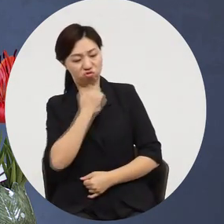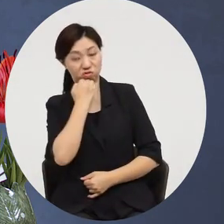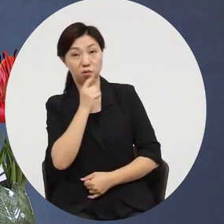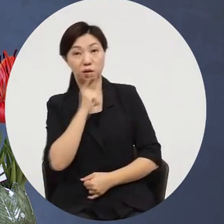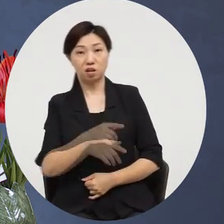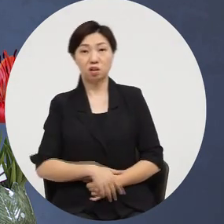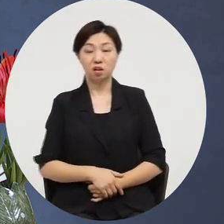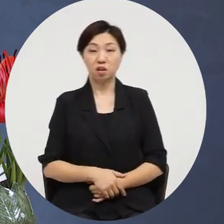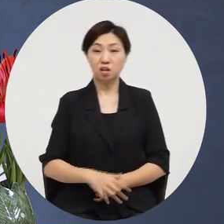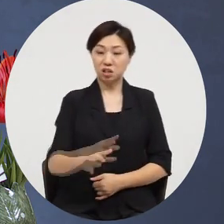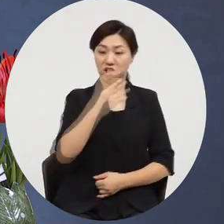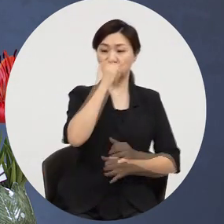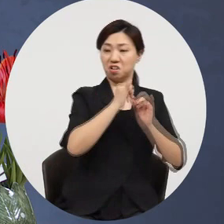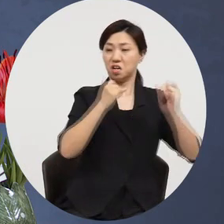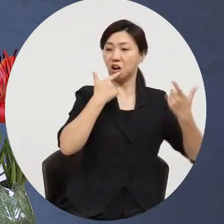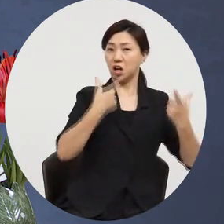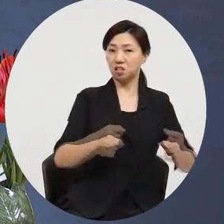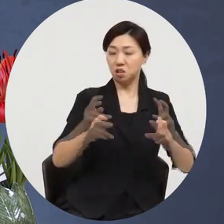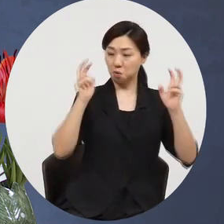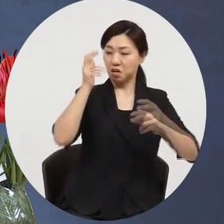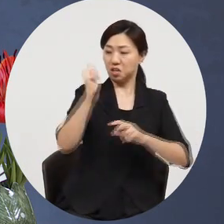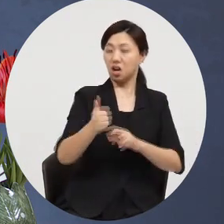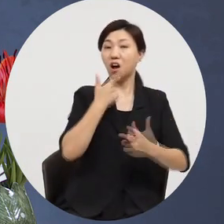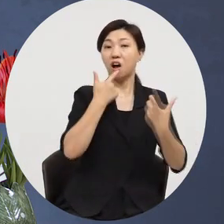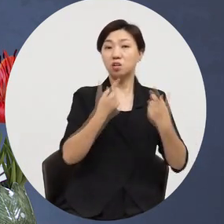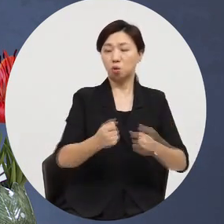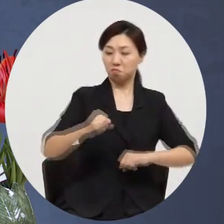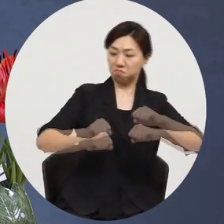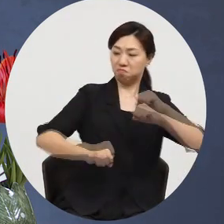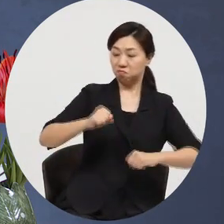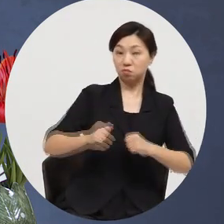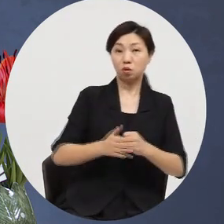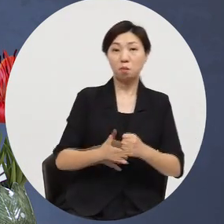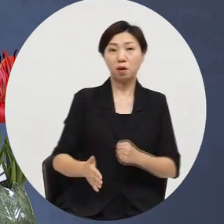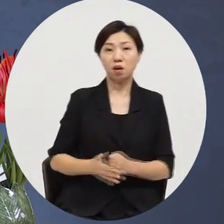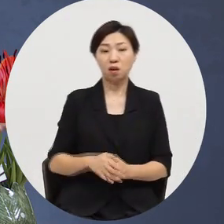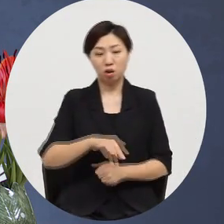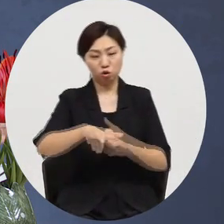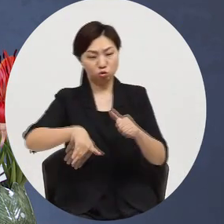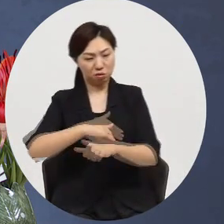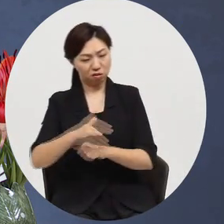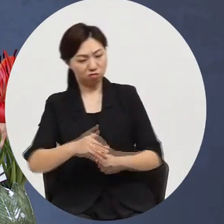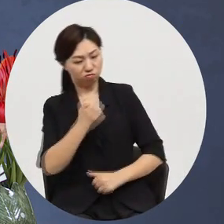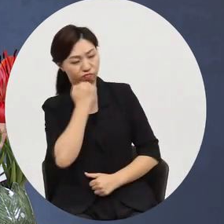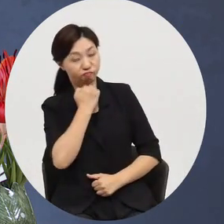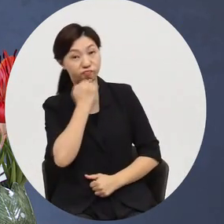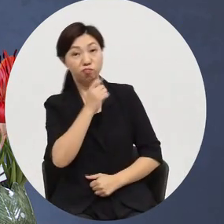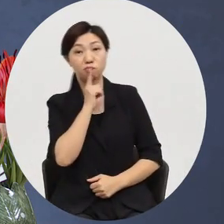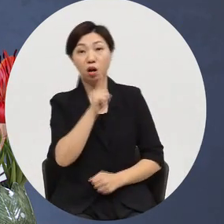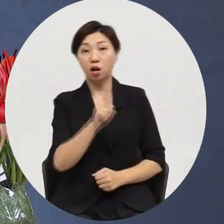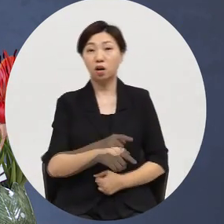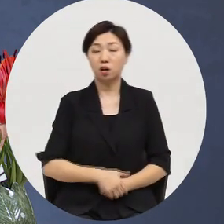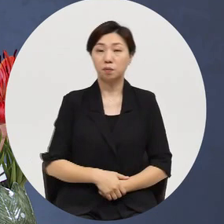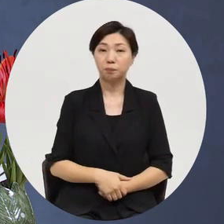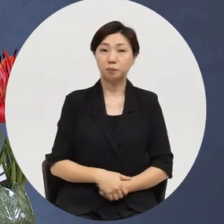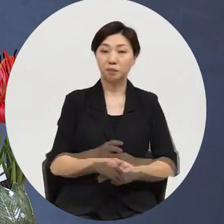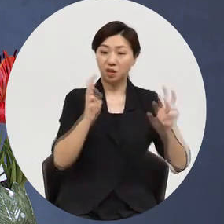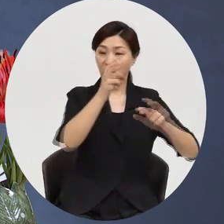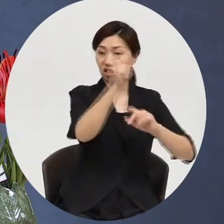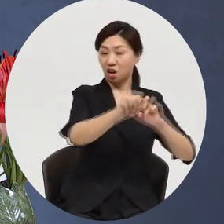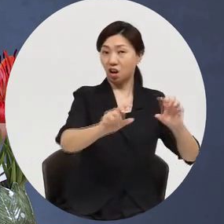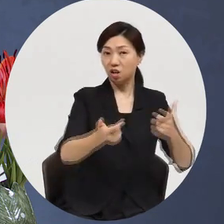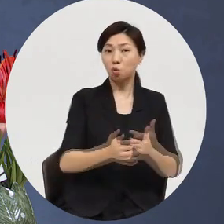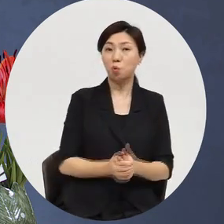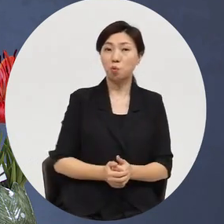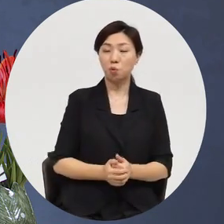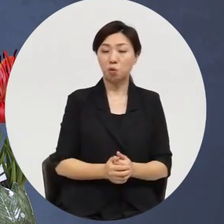마치 지가 성인군자처럼 사장인 것처럼 일하니까. 그, 보니까 성인군자냐, 성인군자는 아니고, 사장 다인